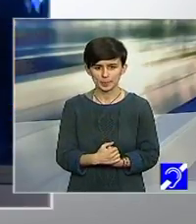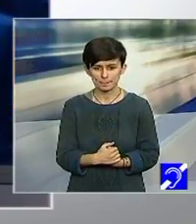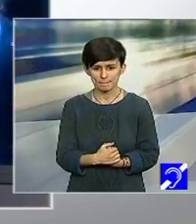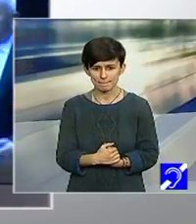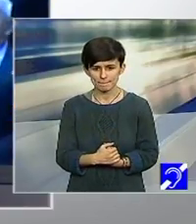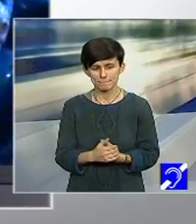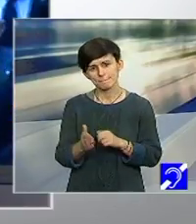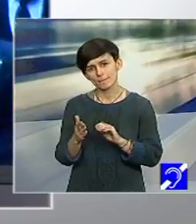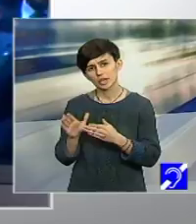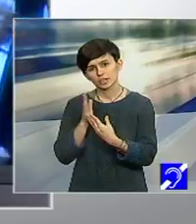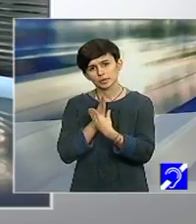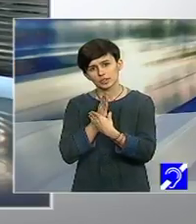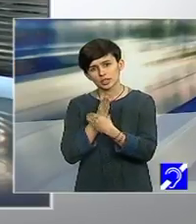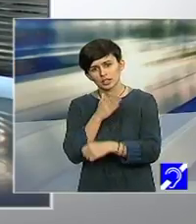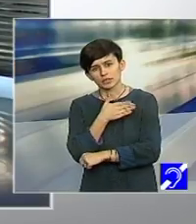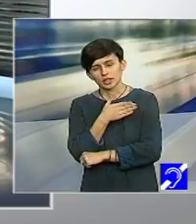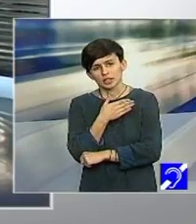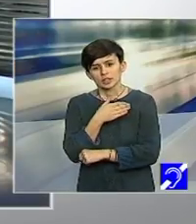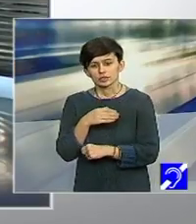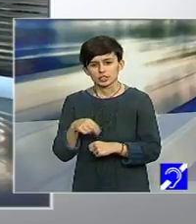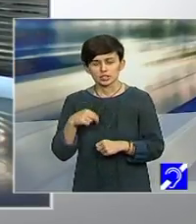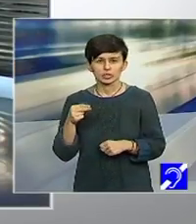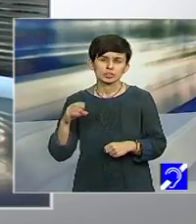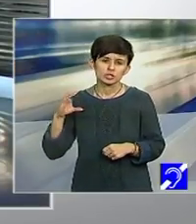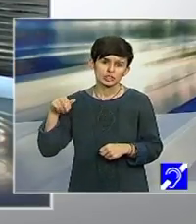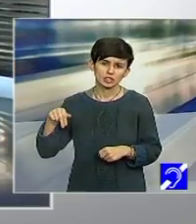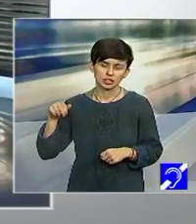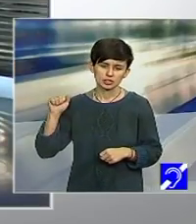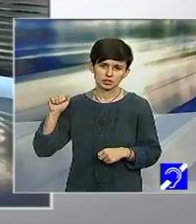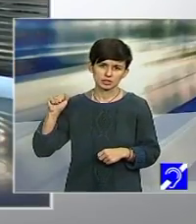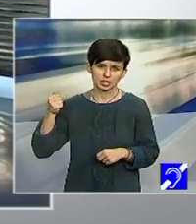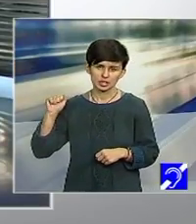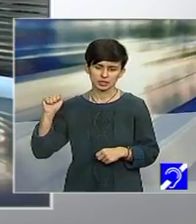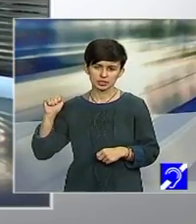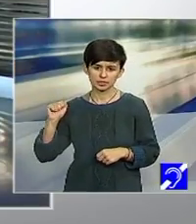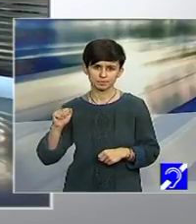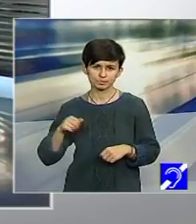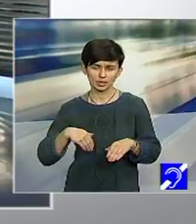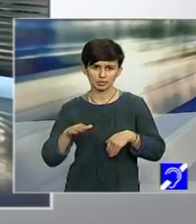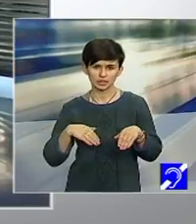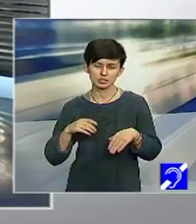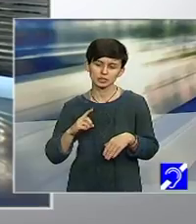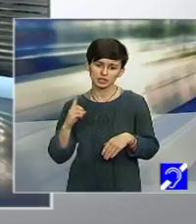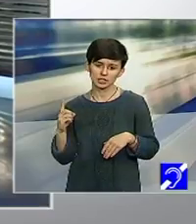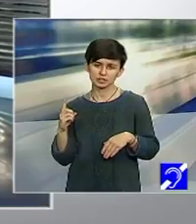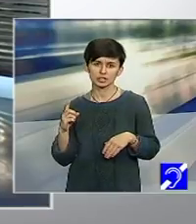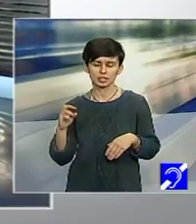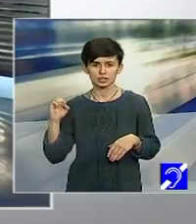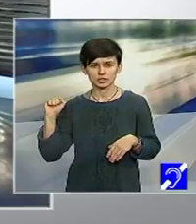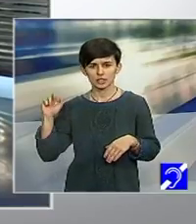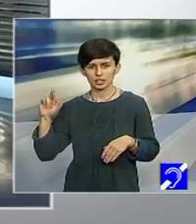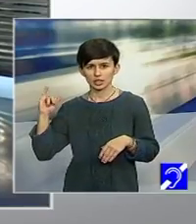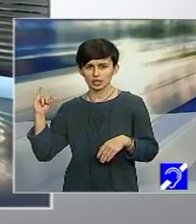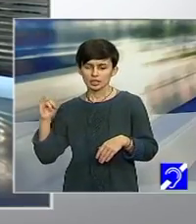începând cu arhivele naționale, trecând prin CNSAS, SRI, SIE, Ministerul de Externe, etc., etc. Deci avem